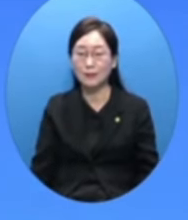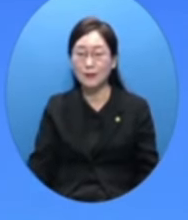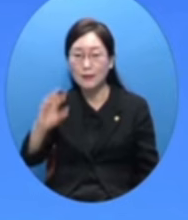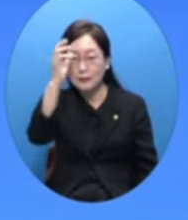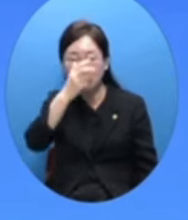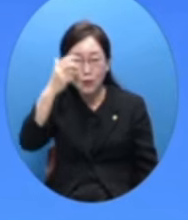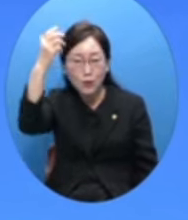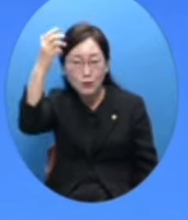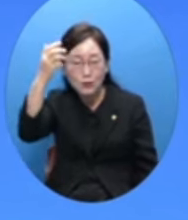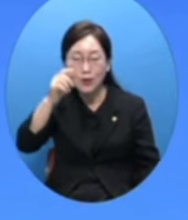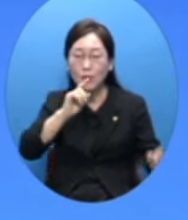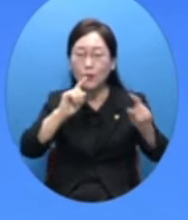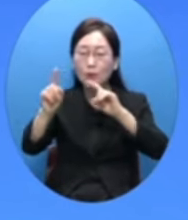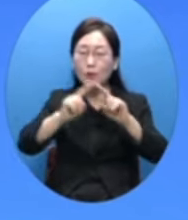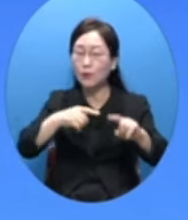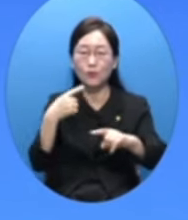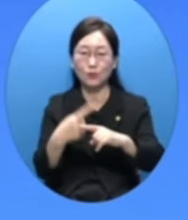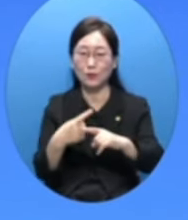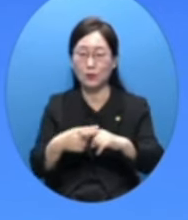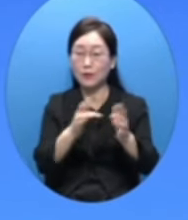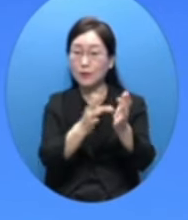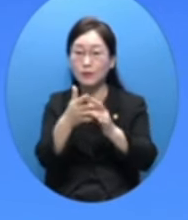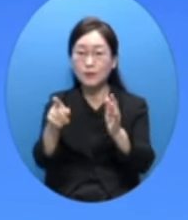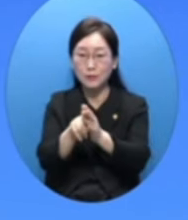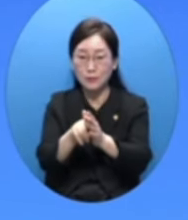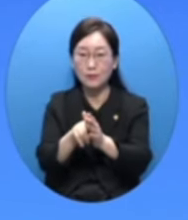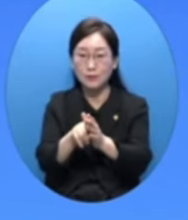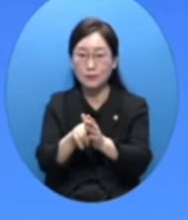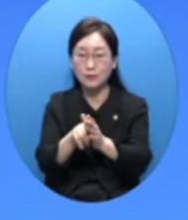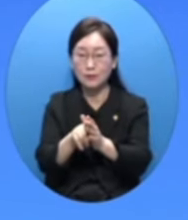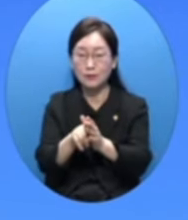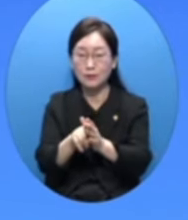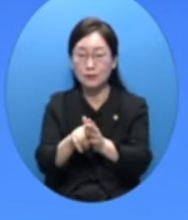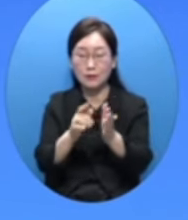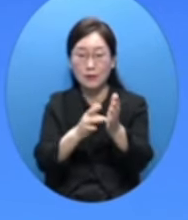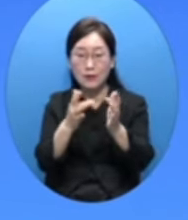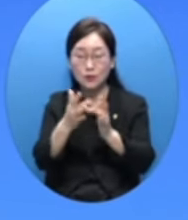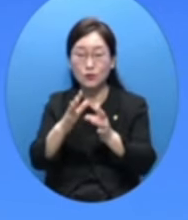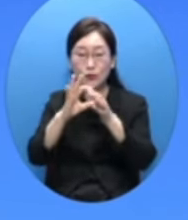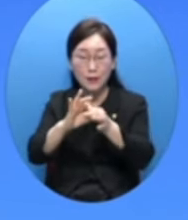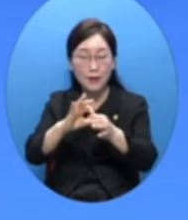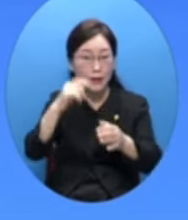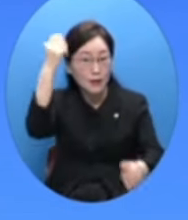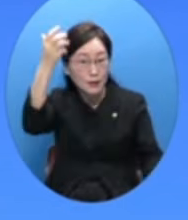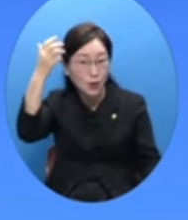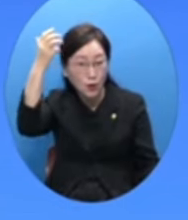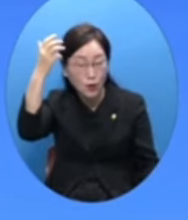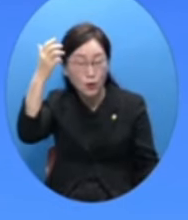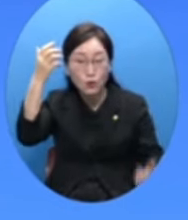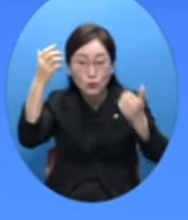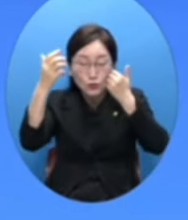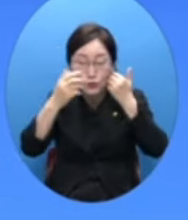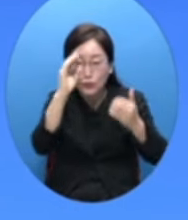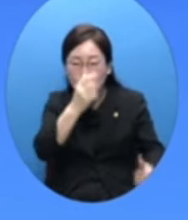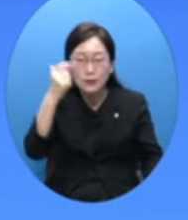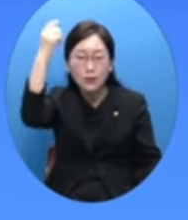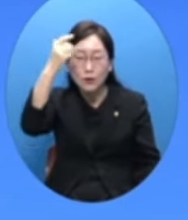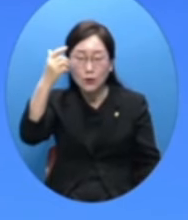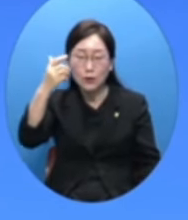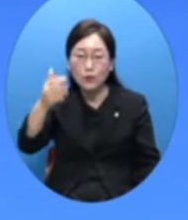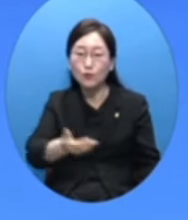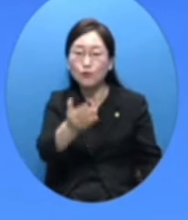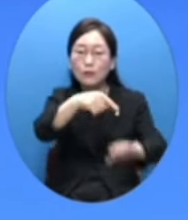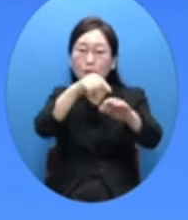성령의 언어인 것입니다. 우리가 예수를 믿으면 예수님의 영이신 성령이 우리 마음 가운데 들어오시는데 이 성령께서